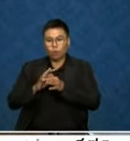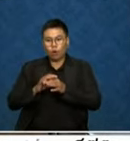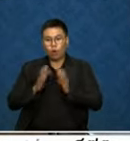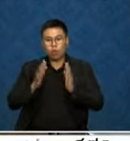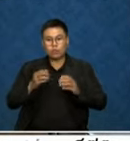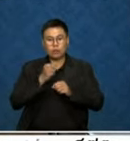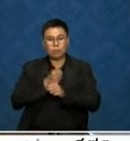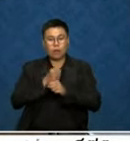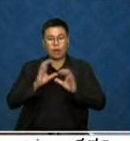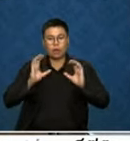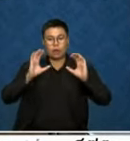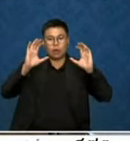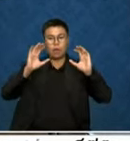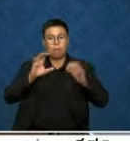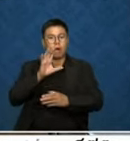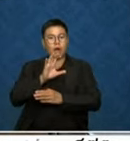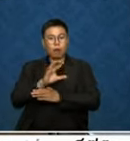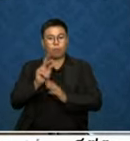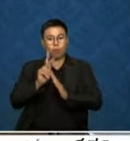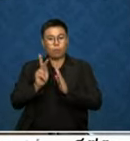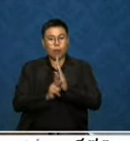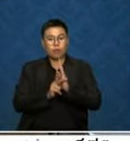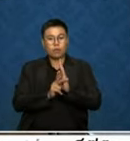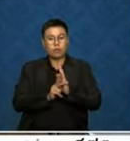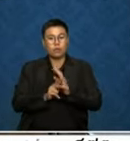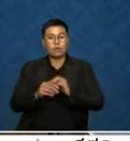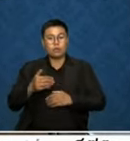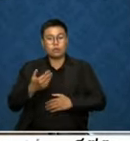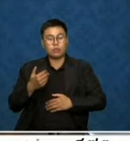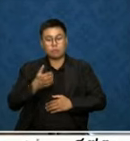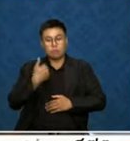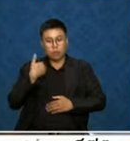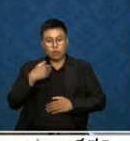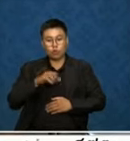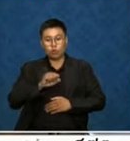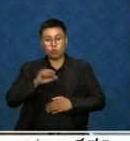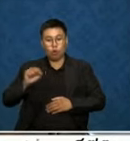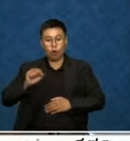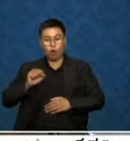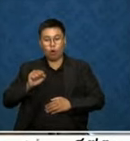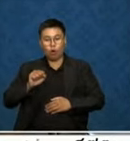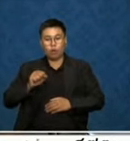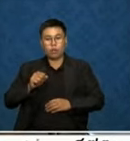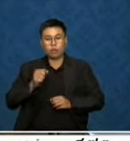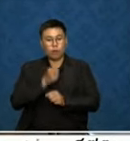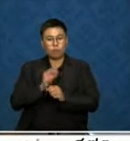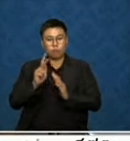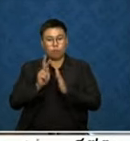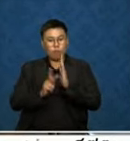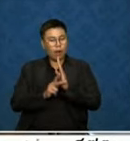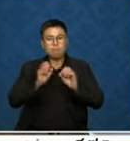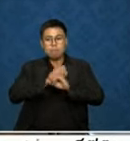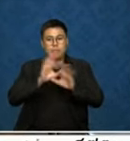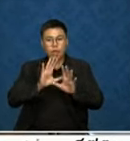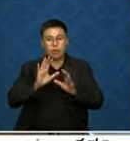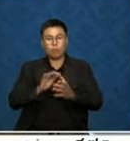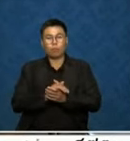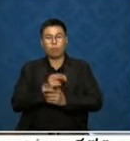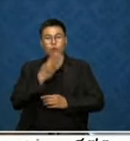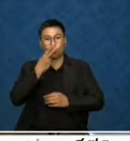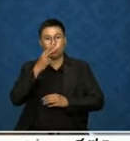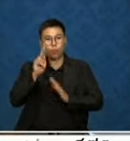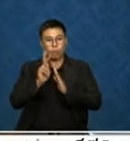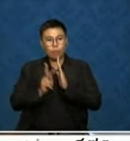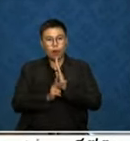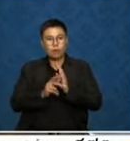หลวมในการบังคับใช้กฎหมายหรือเกิดจากสภาผู้แทนราษฎรออกกฎหมายไม่ชัดเจนกันแน่ผมลองไปดูกฎหมายที่วันนี้